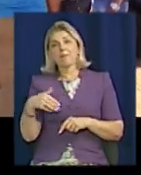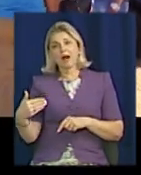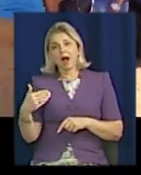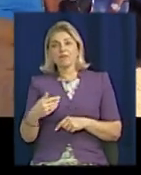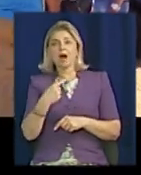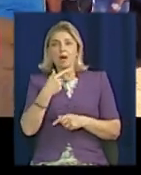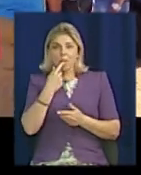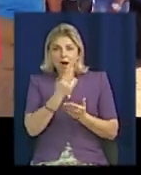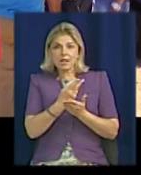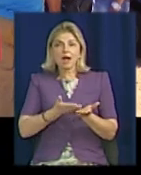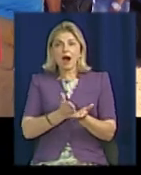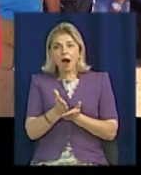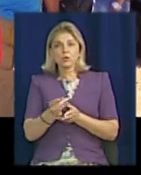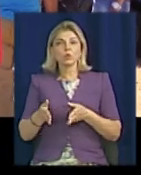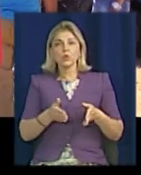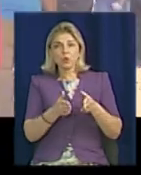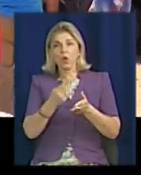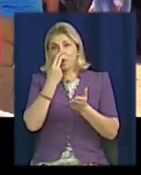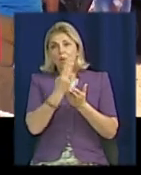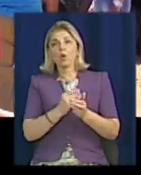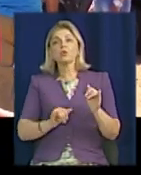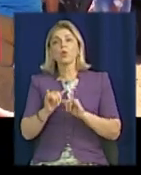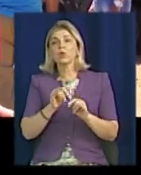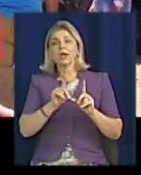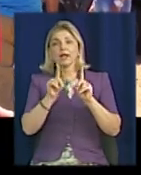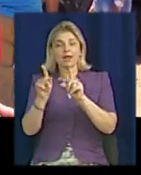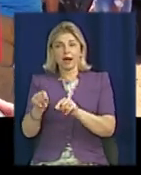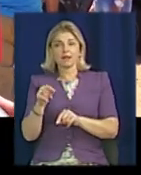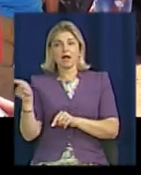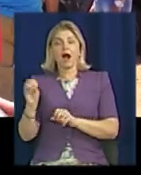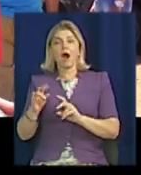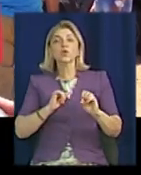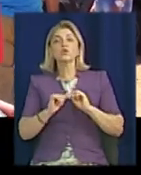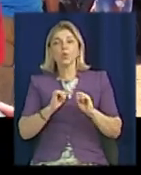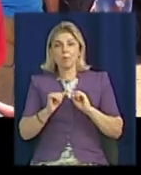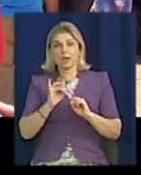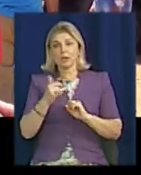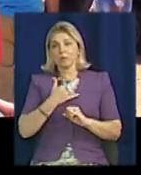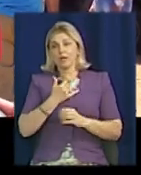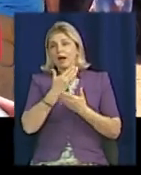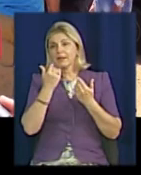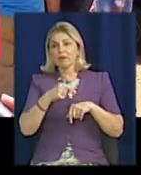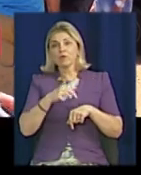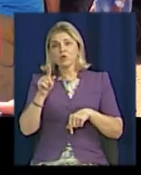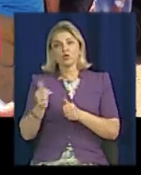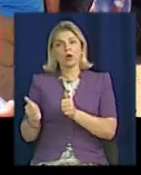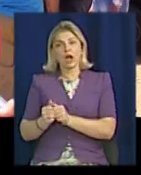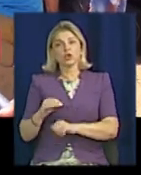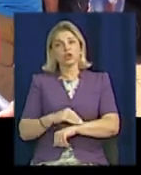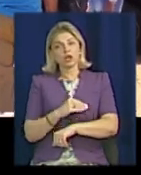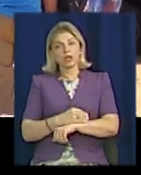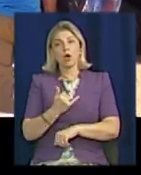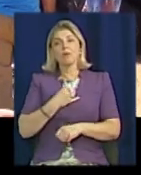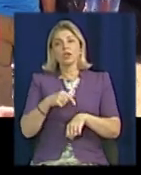карту, дорогу, показує, куди їхати. Ну, вона сидить як штурман, тобто у мене немає відчуття, що поруч сидить дружина. У мене є відчуття,